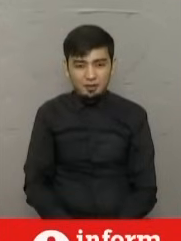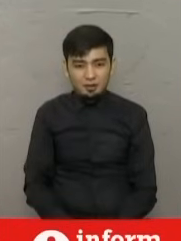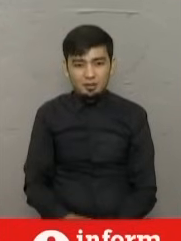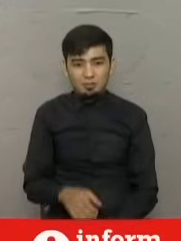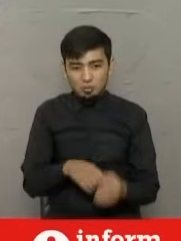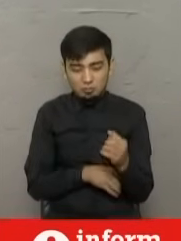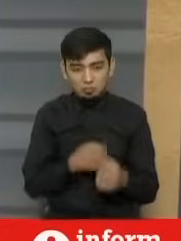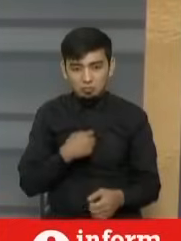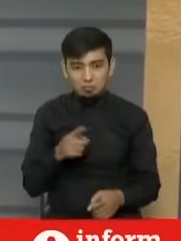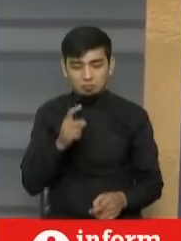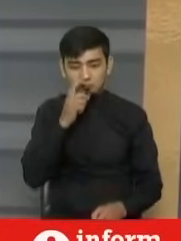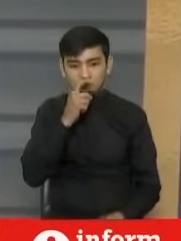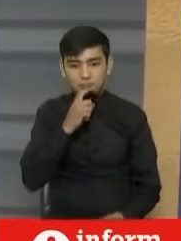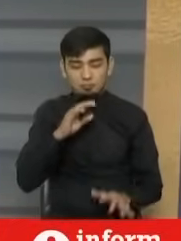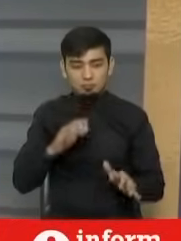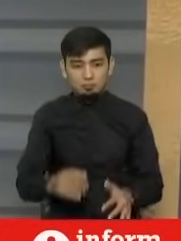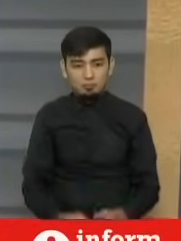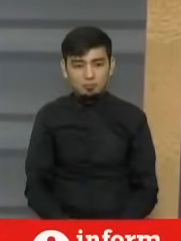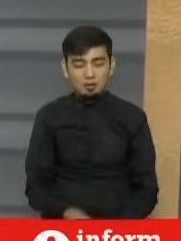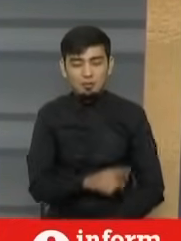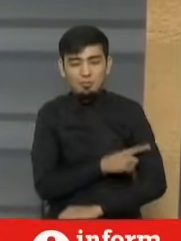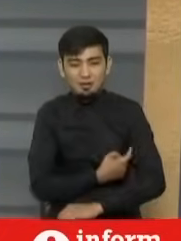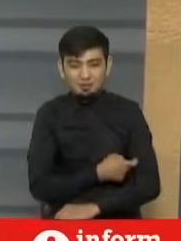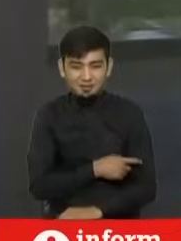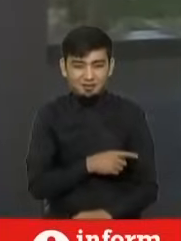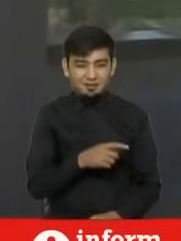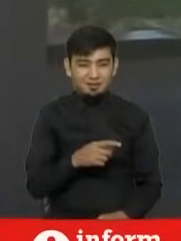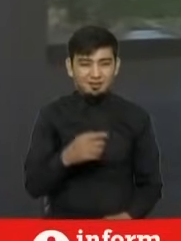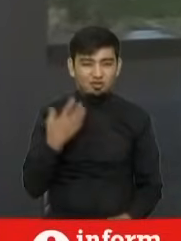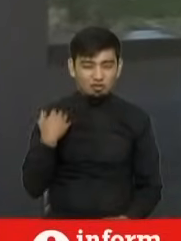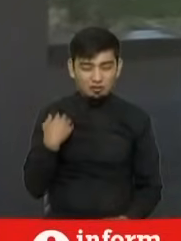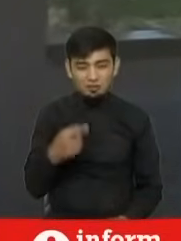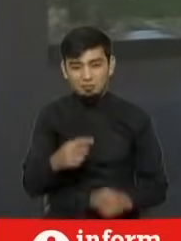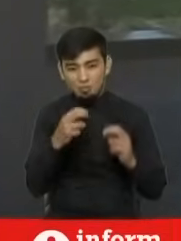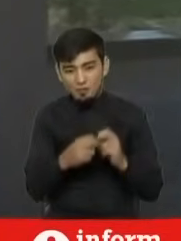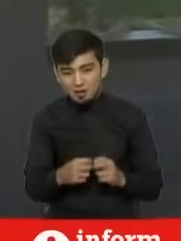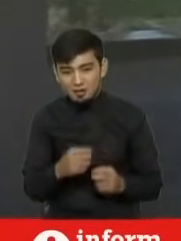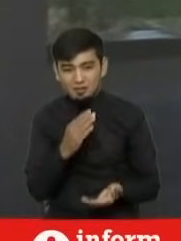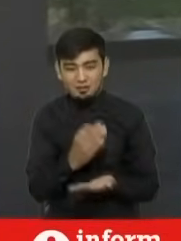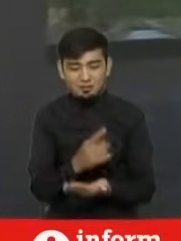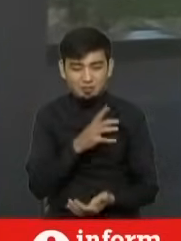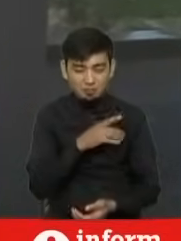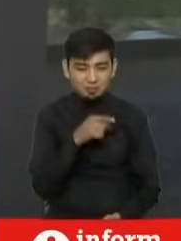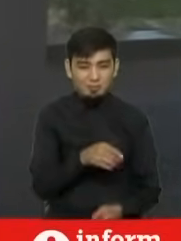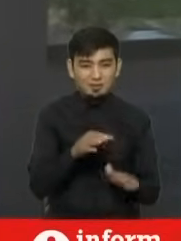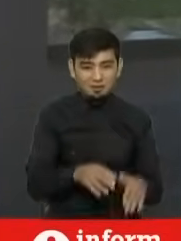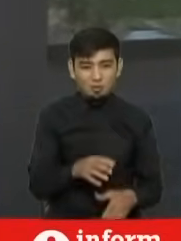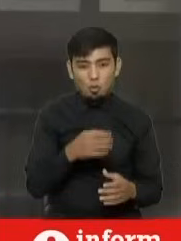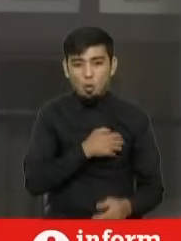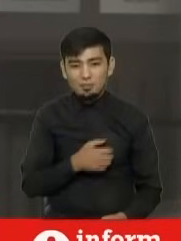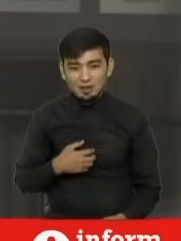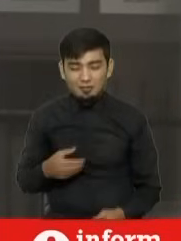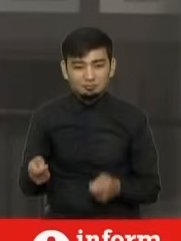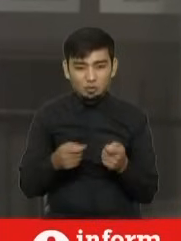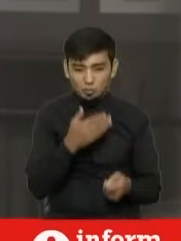Сонымен менде аң-таң болып қалдым. Ал аурухана басшылығы бұл жағдай бойынша ұжымда тексеріс жүргізіліп жатқанын айтады. Комиссия құрамына сырттан емес,